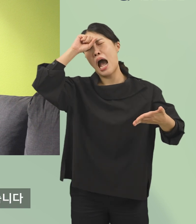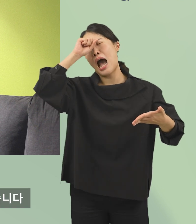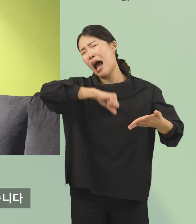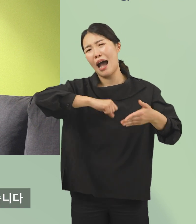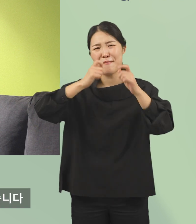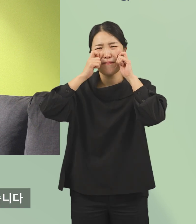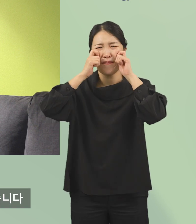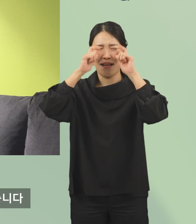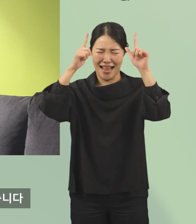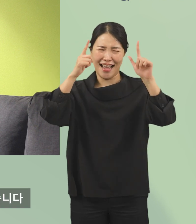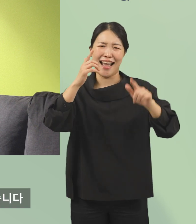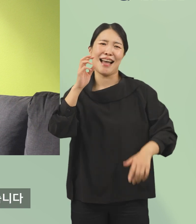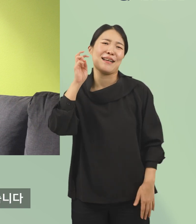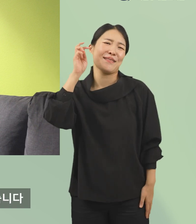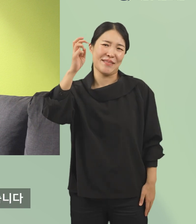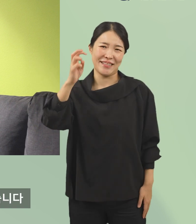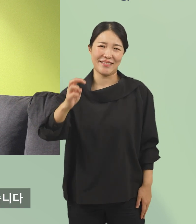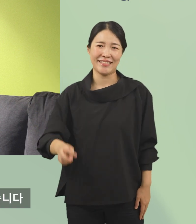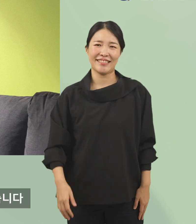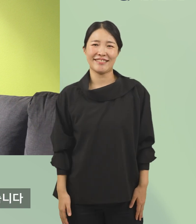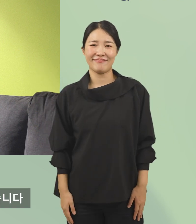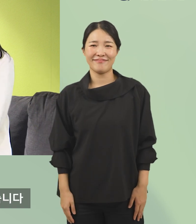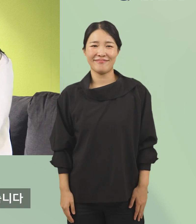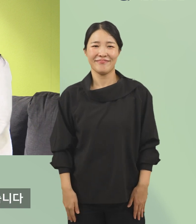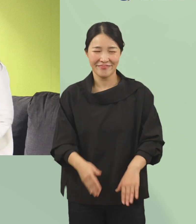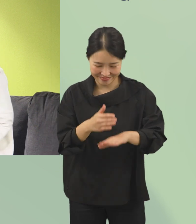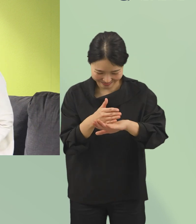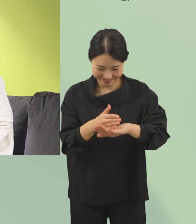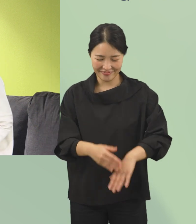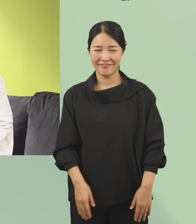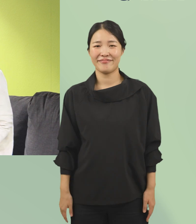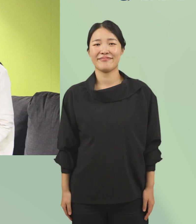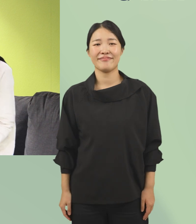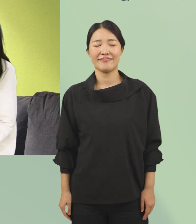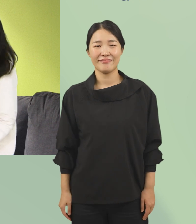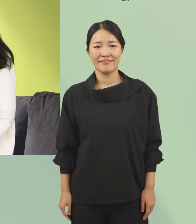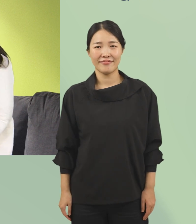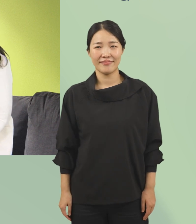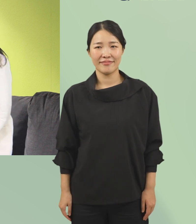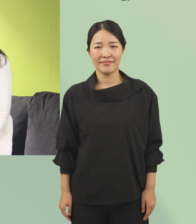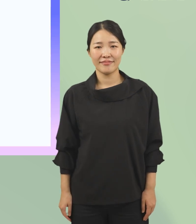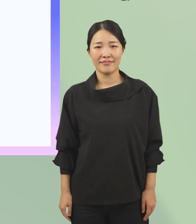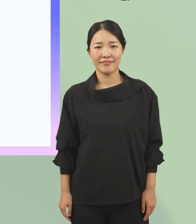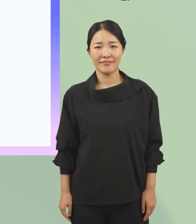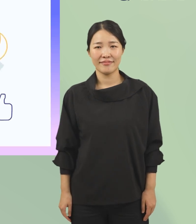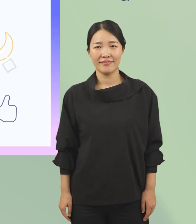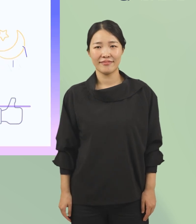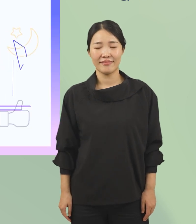궁금증을 해소해 드릴 수 있을 것 같습니다. 네, 감사합니다.